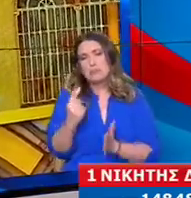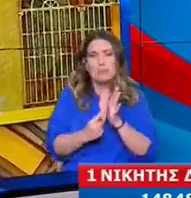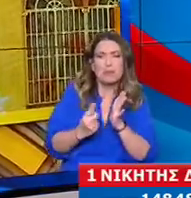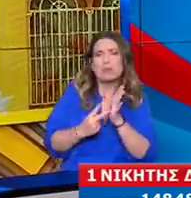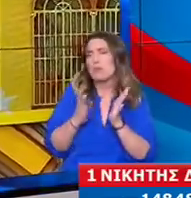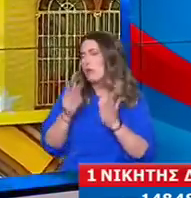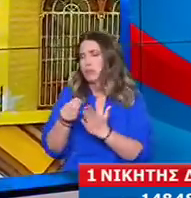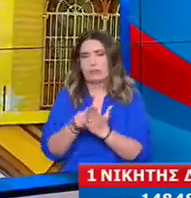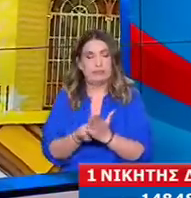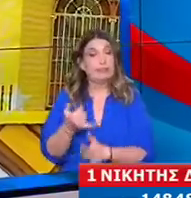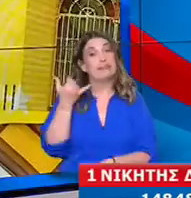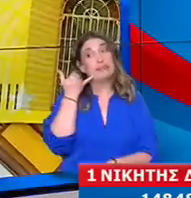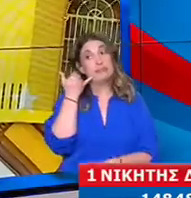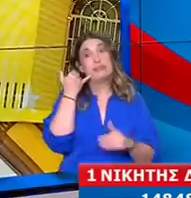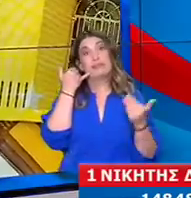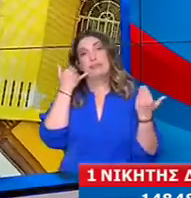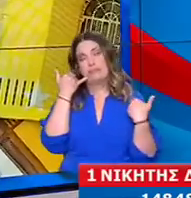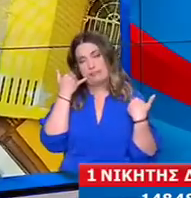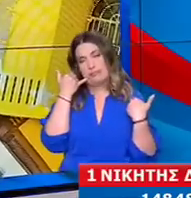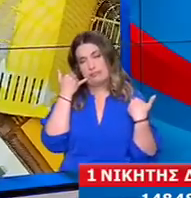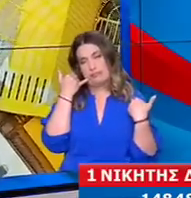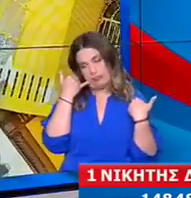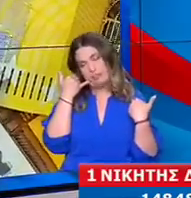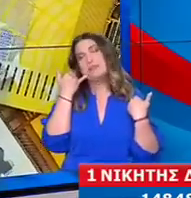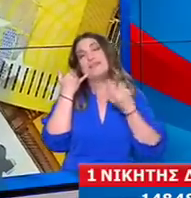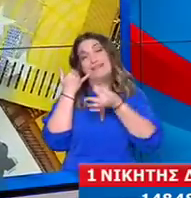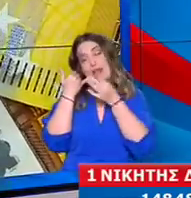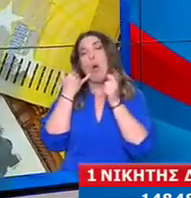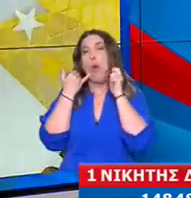14848, λέτε το ονοματεπώνυμό σας, ή με SMS που το γράφετε το